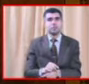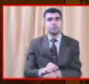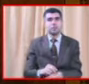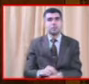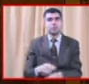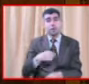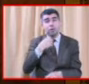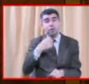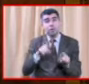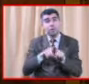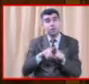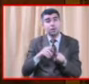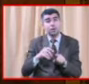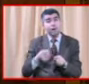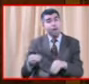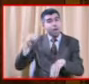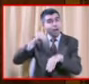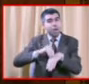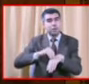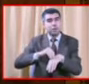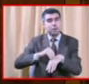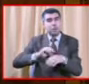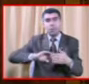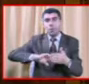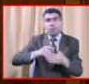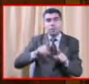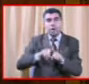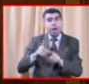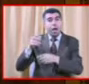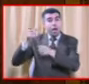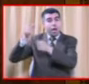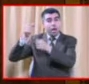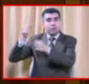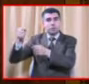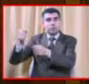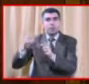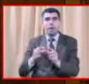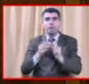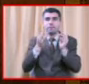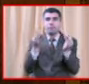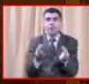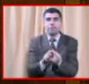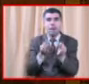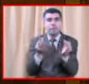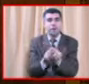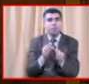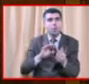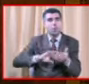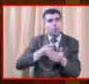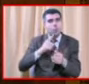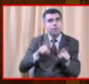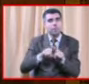فما علينا الان الا مره اخرى ان نتقدم بتعازينا الحاره لاسر الضحايا، وغادي نرجع من بعد